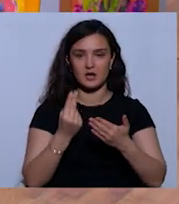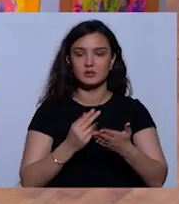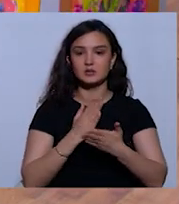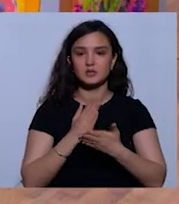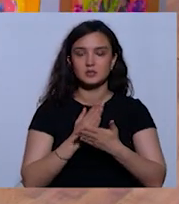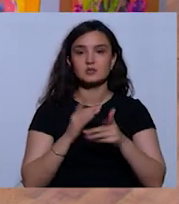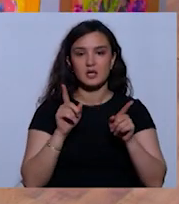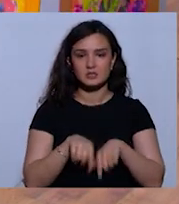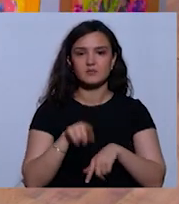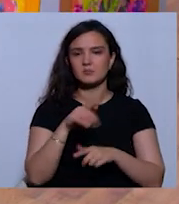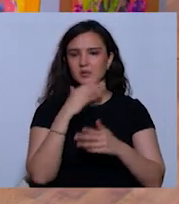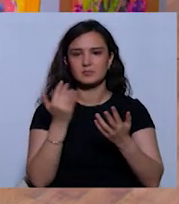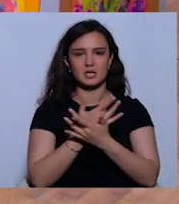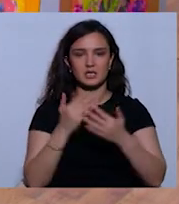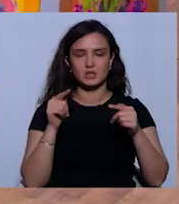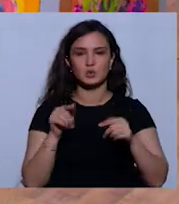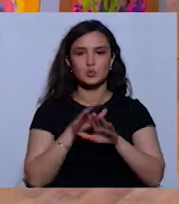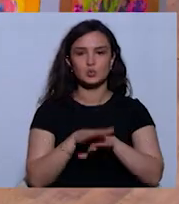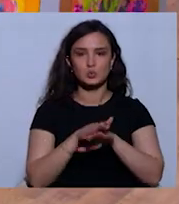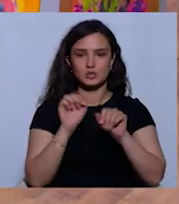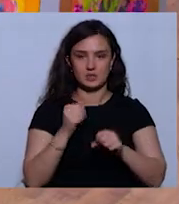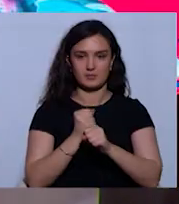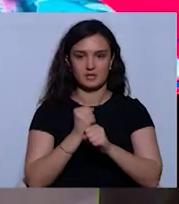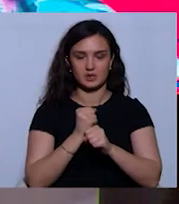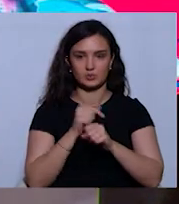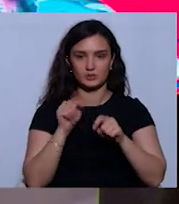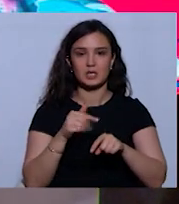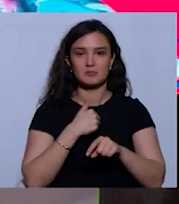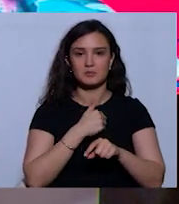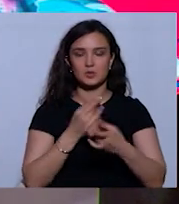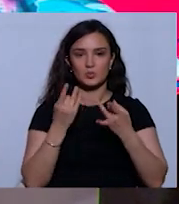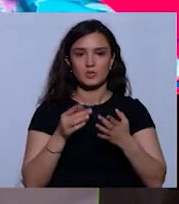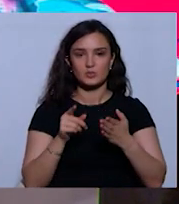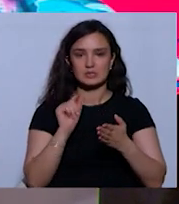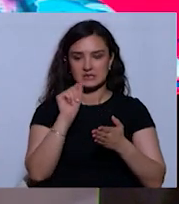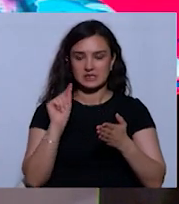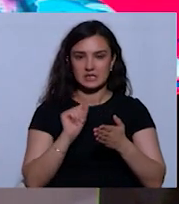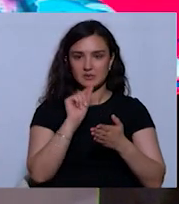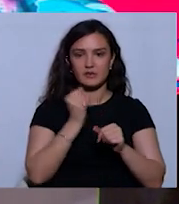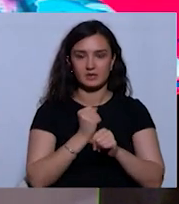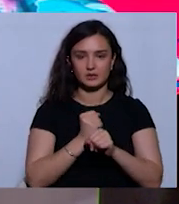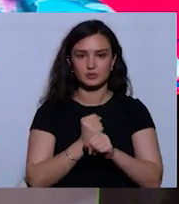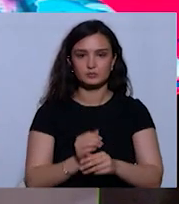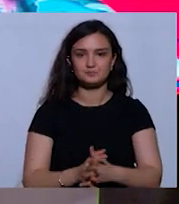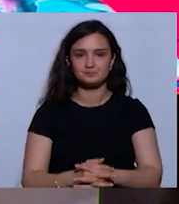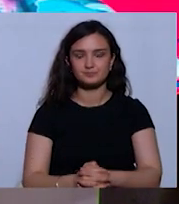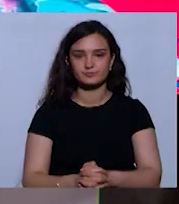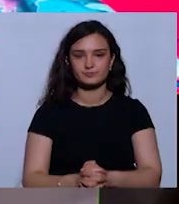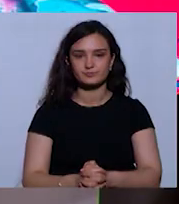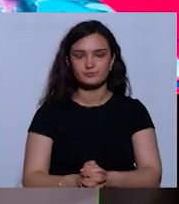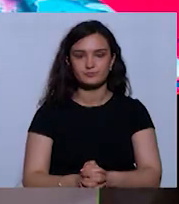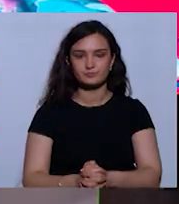ნახატია, ასევე იმდენნაირი კუ შეიძლება გააკეთოთ. ეხლა აქ მე მინდა რომ ესეთი წერტილები.